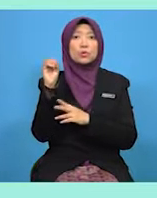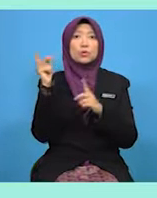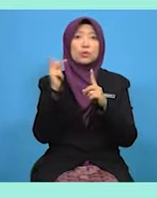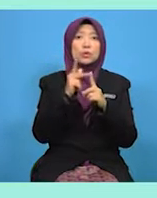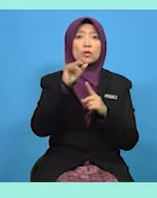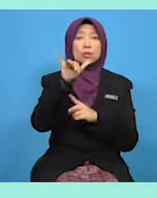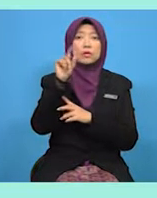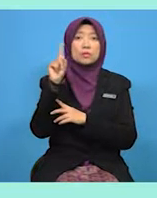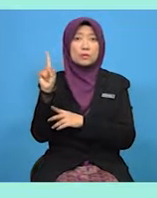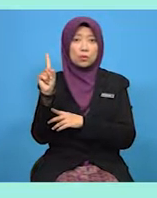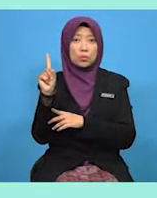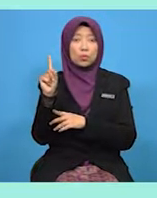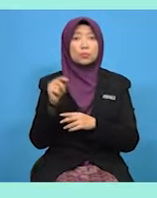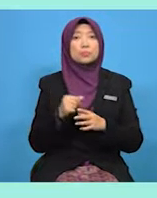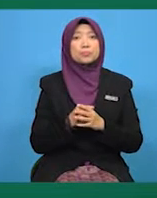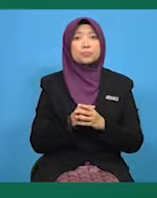Y 1.